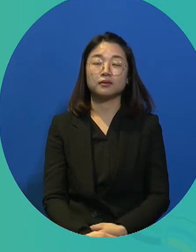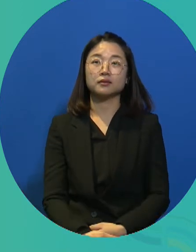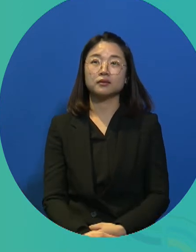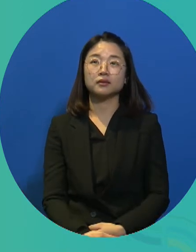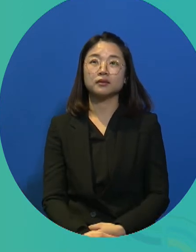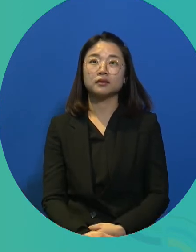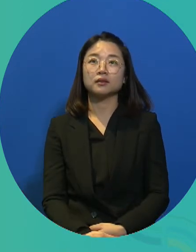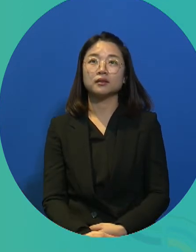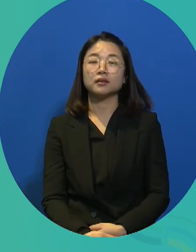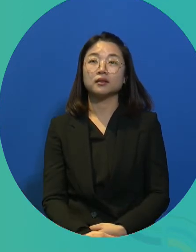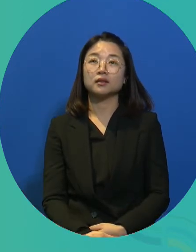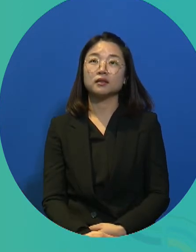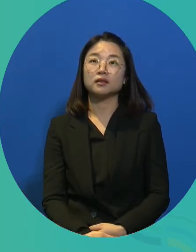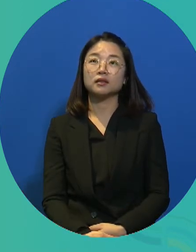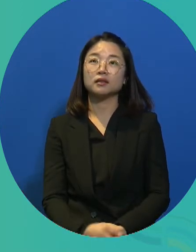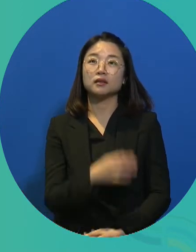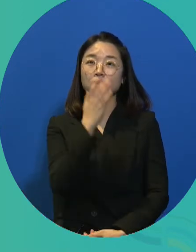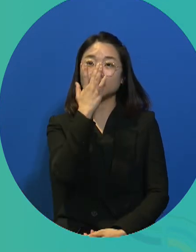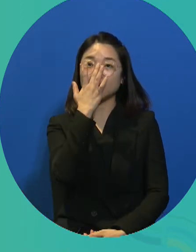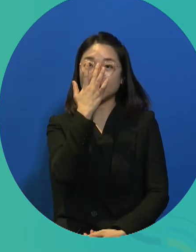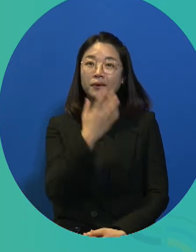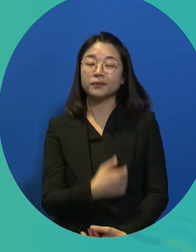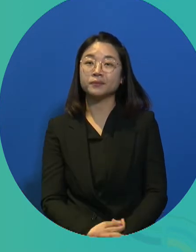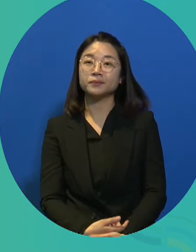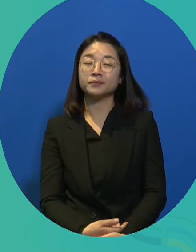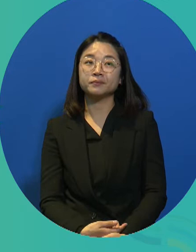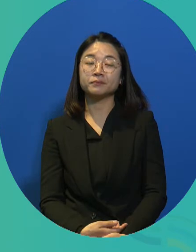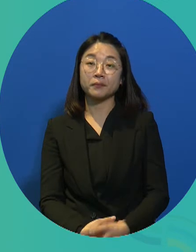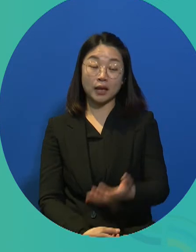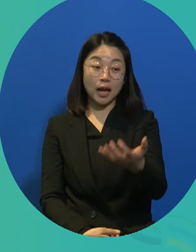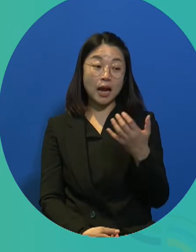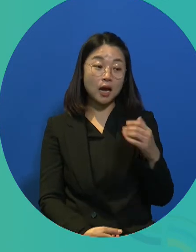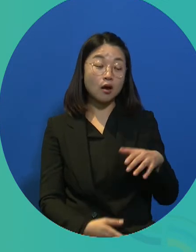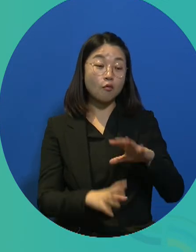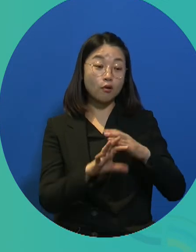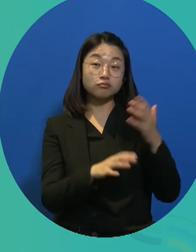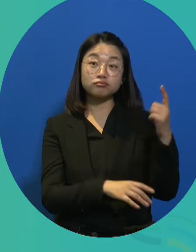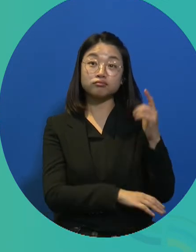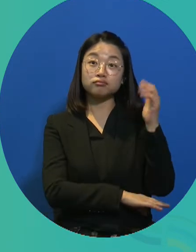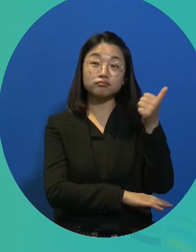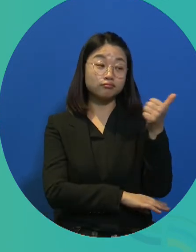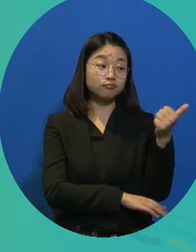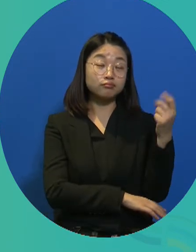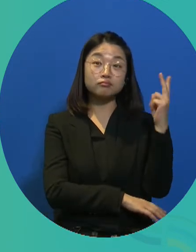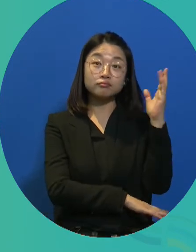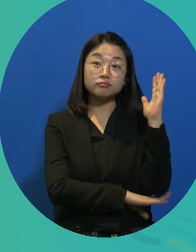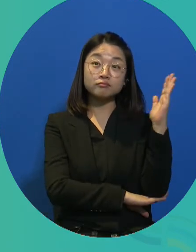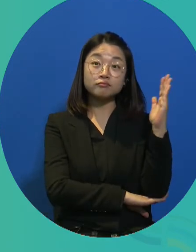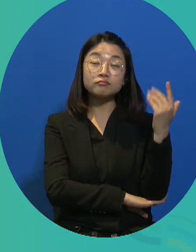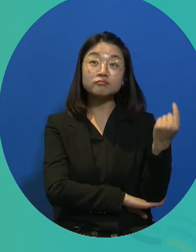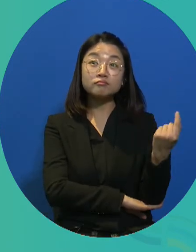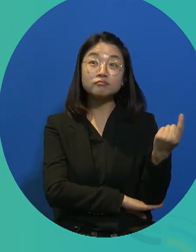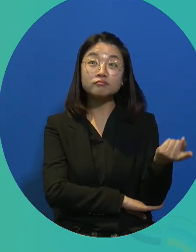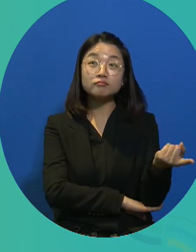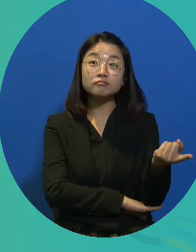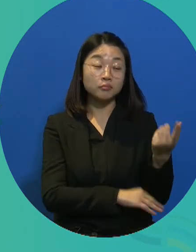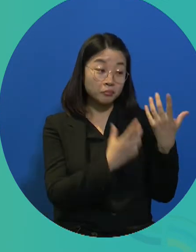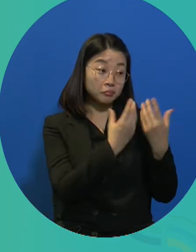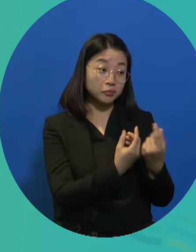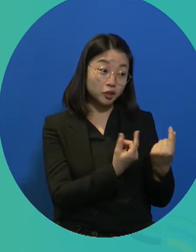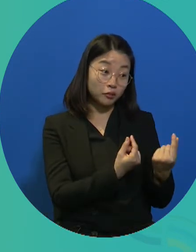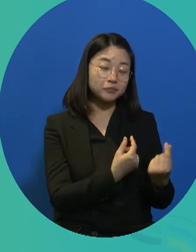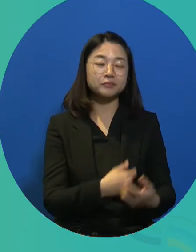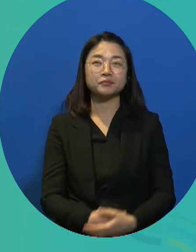말씀해 주셨던 앞서 이제 그 스티븐 알렌님이나 엘렌 클리포드님께서 말씀해 주신